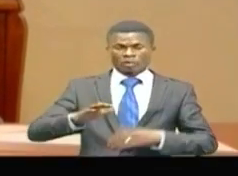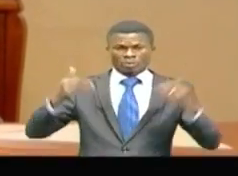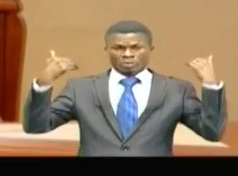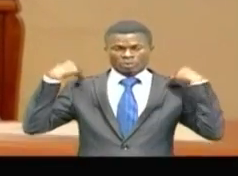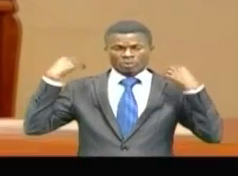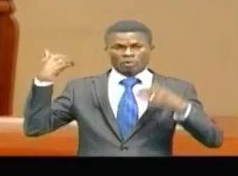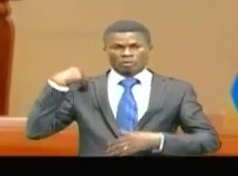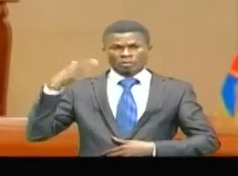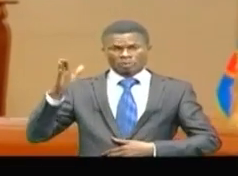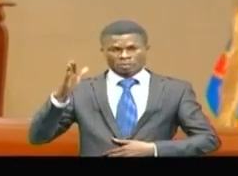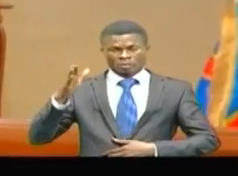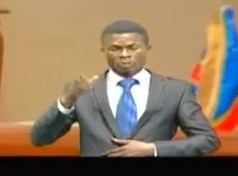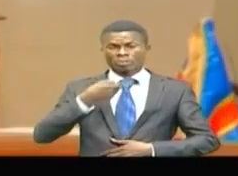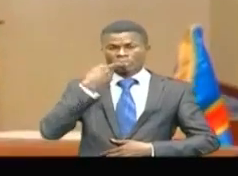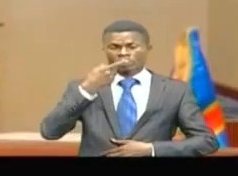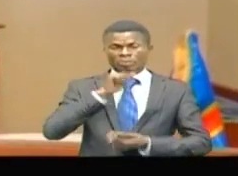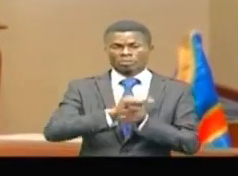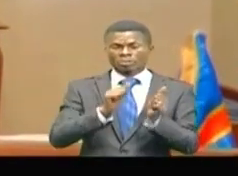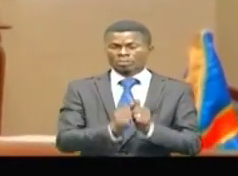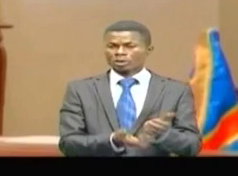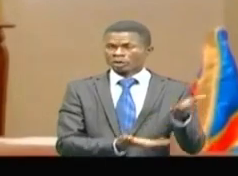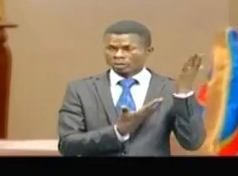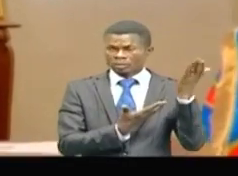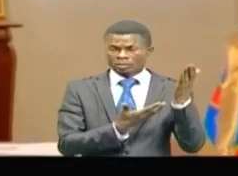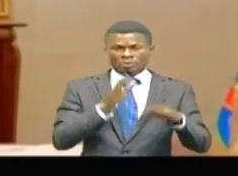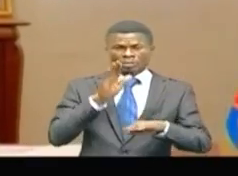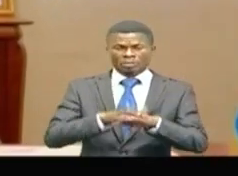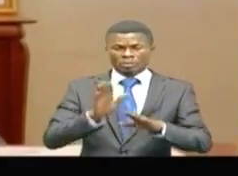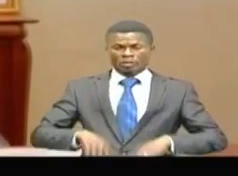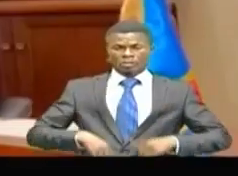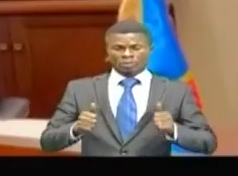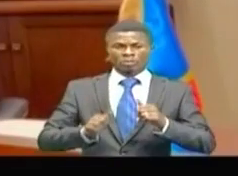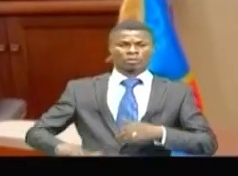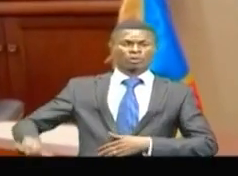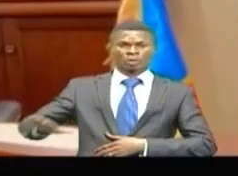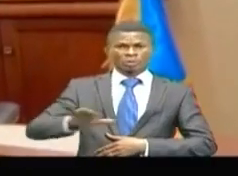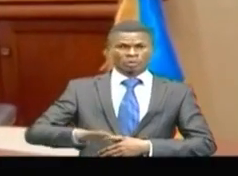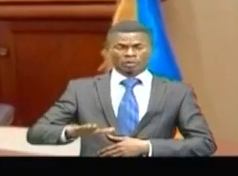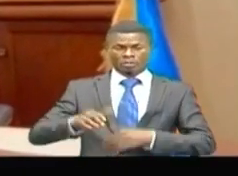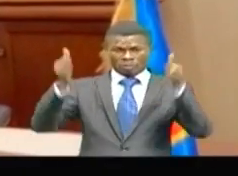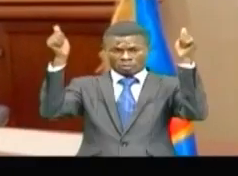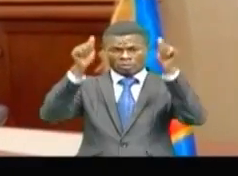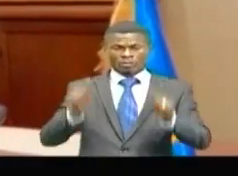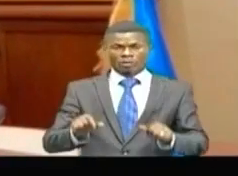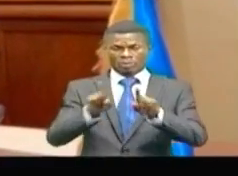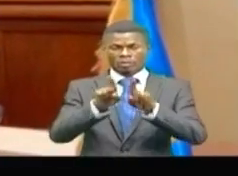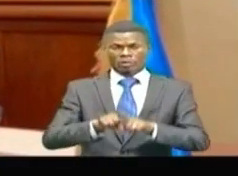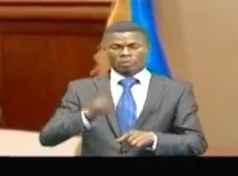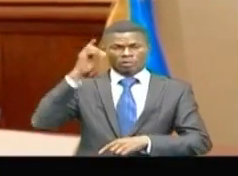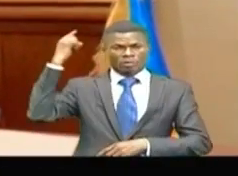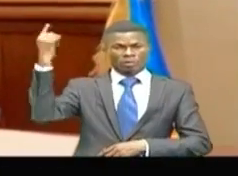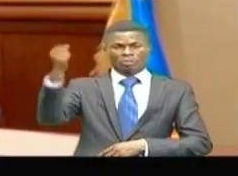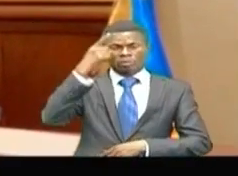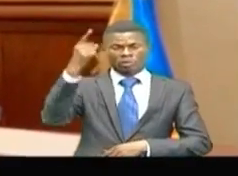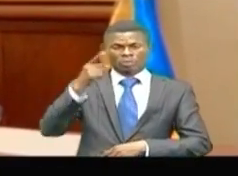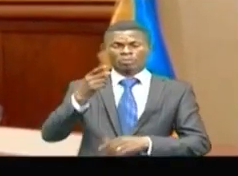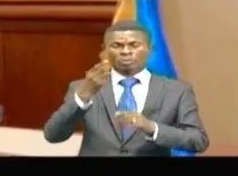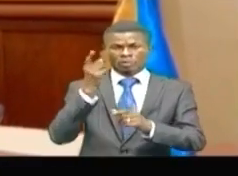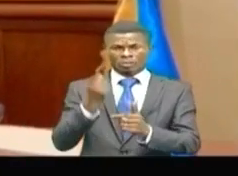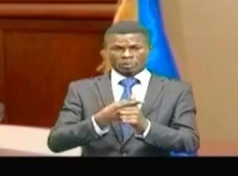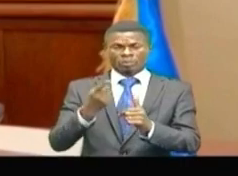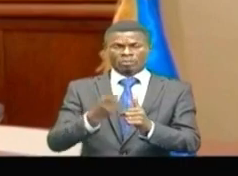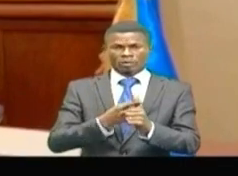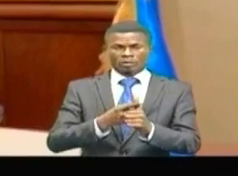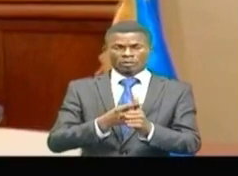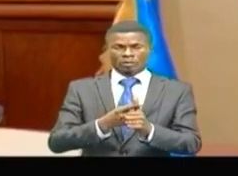embâge évoqué des questions essentielles touchant la vie nationale, africaine et internationale, spécifiquement